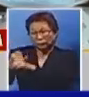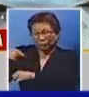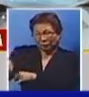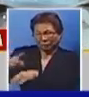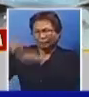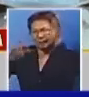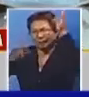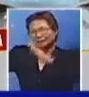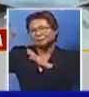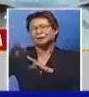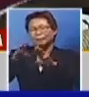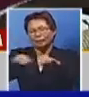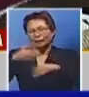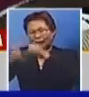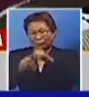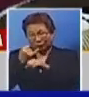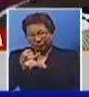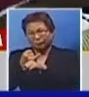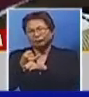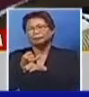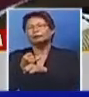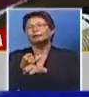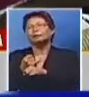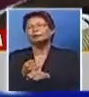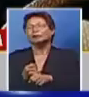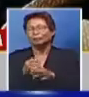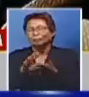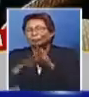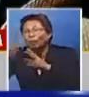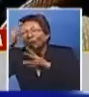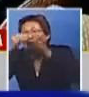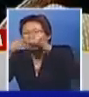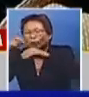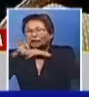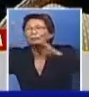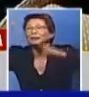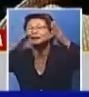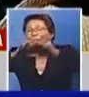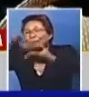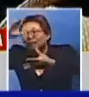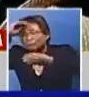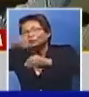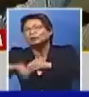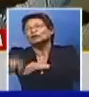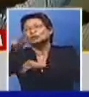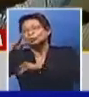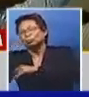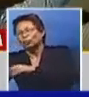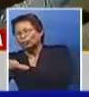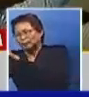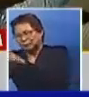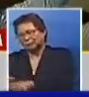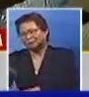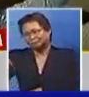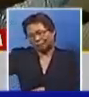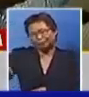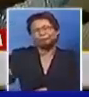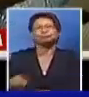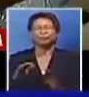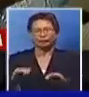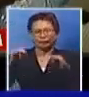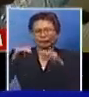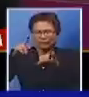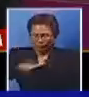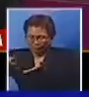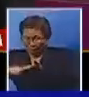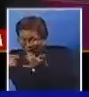di Malaysia iaitu pelajar antarabangsa yang mengikuti pengajian di negara ini iaitu seramai 22 peserta. Pada peringkat